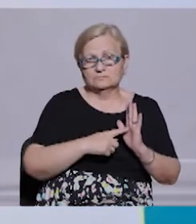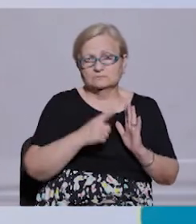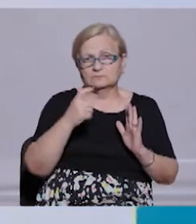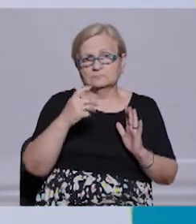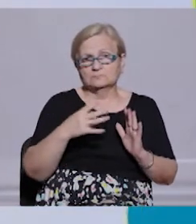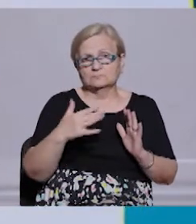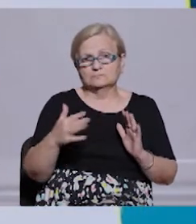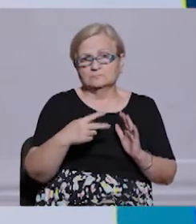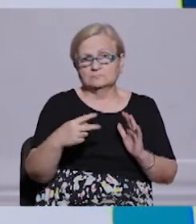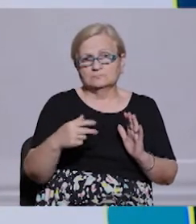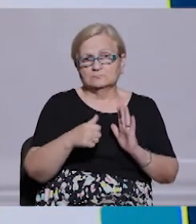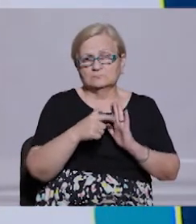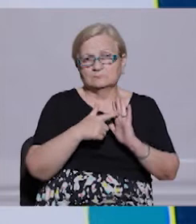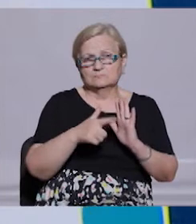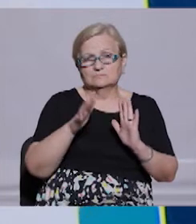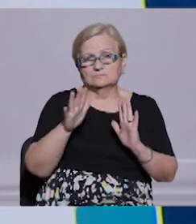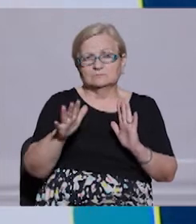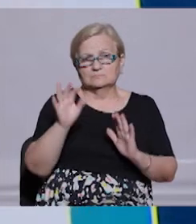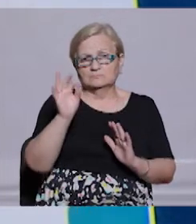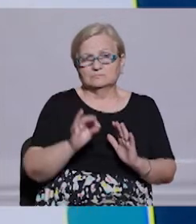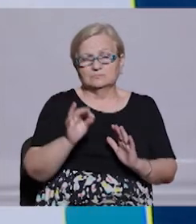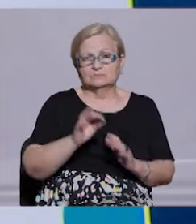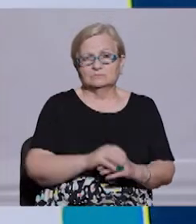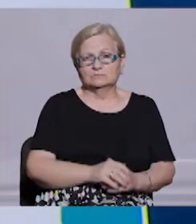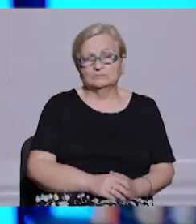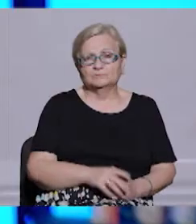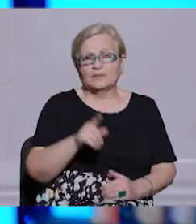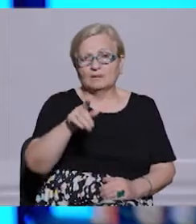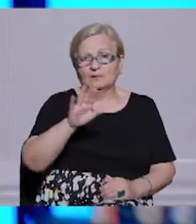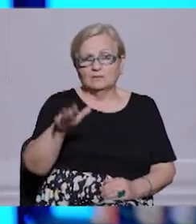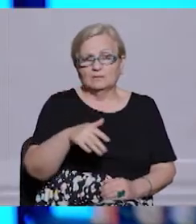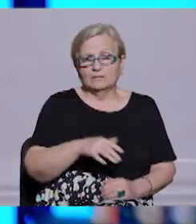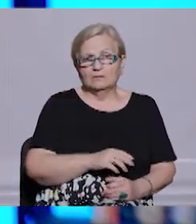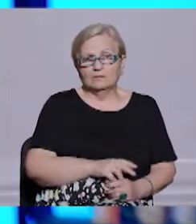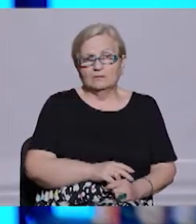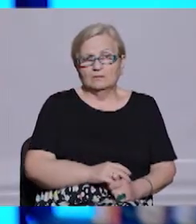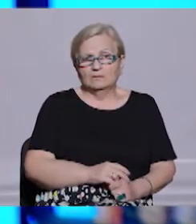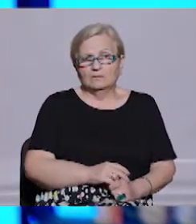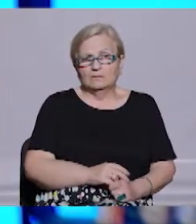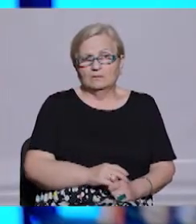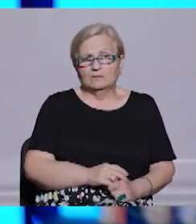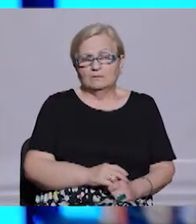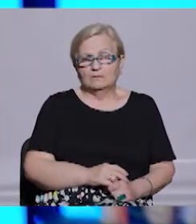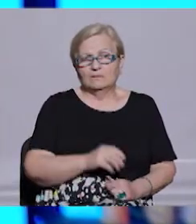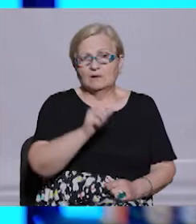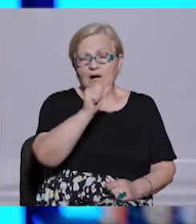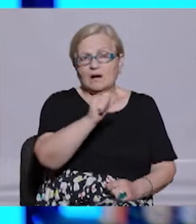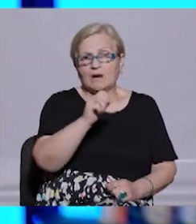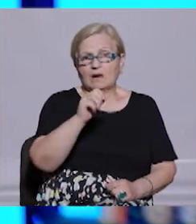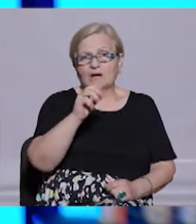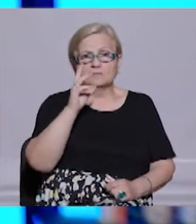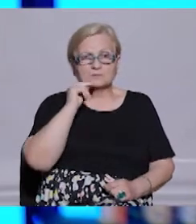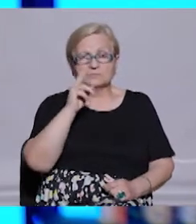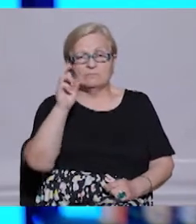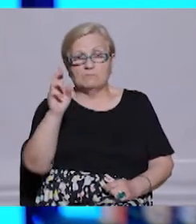გავამრავლოთ 100%-ზე, ანუ 75%. ამის მერე წესი რო ჩამოვაყალიბოთ. არიცხვი ბერიცხვის